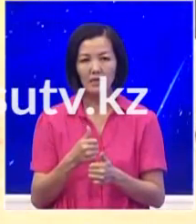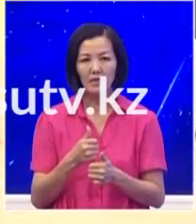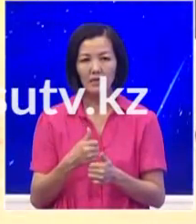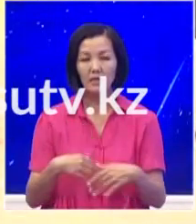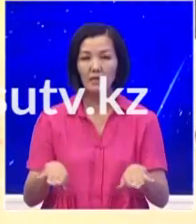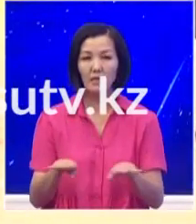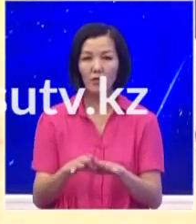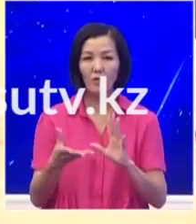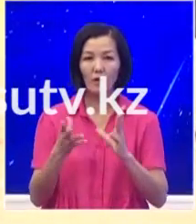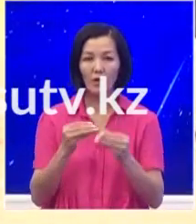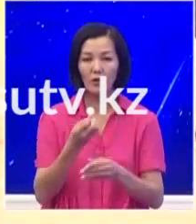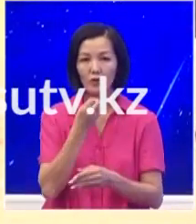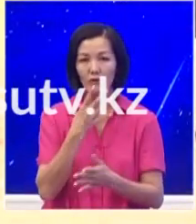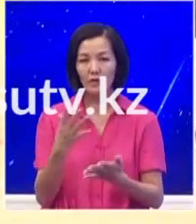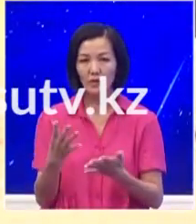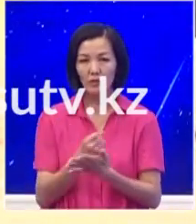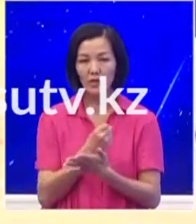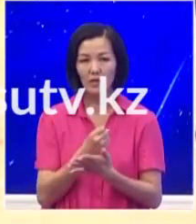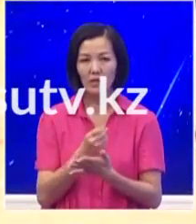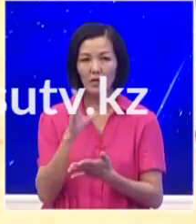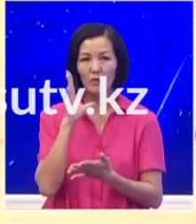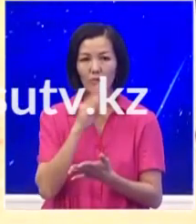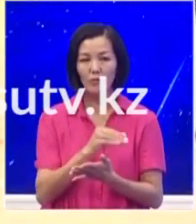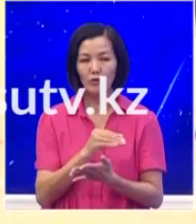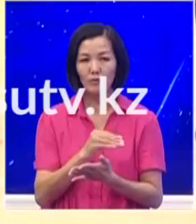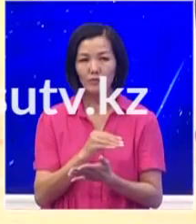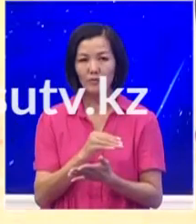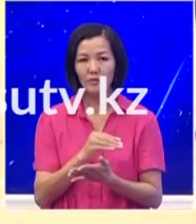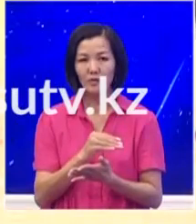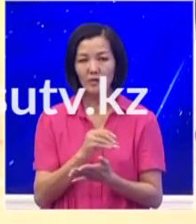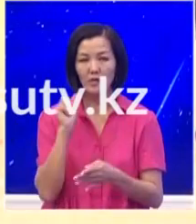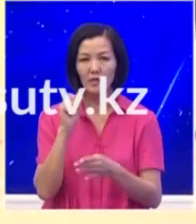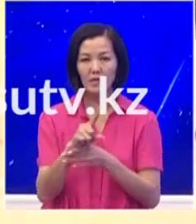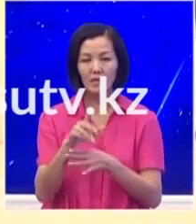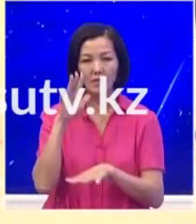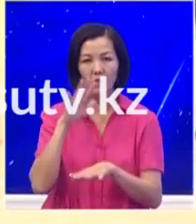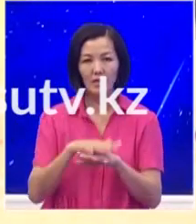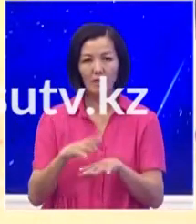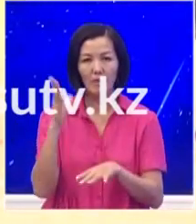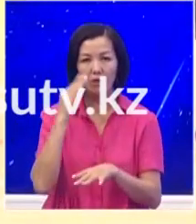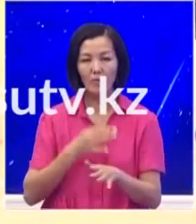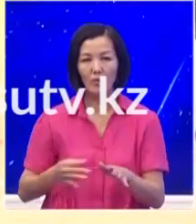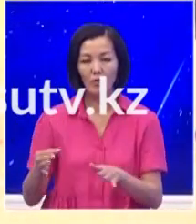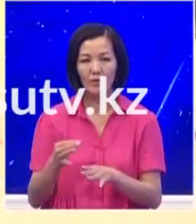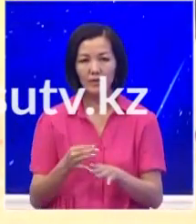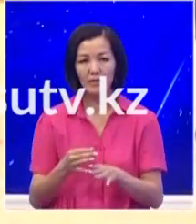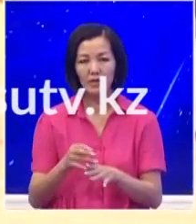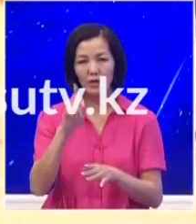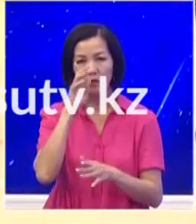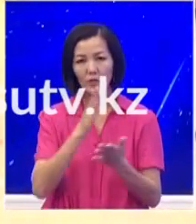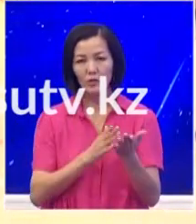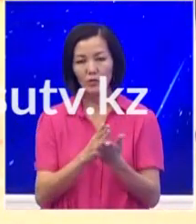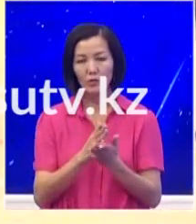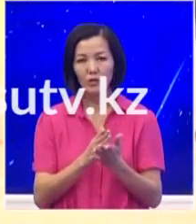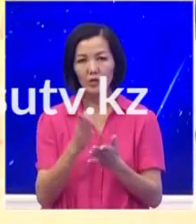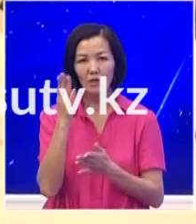Такого результата нам удается добиться тем, что по заданию акима области госслужащие областных управлений